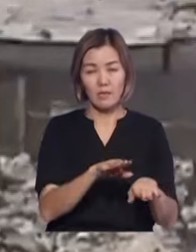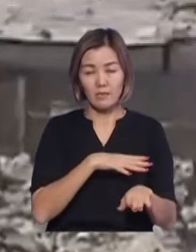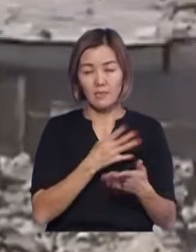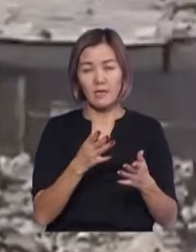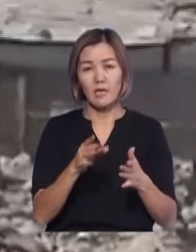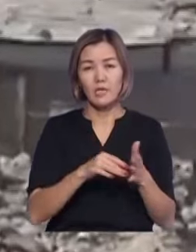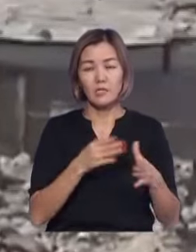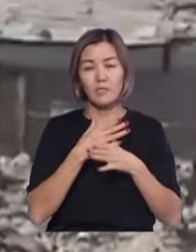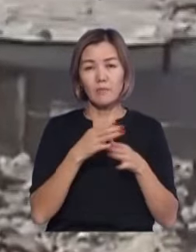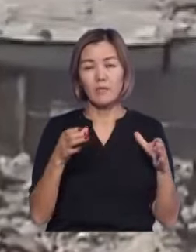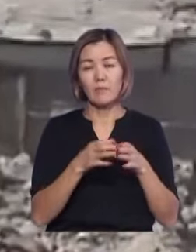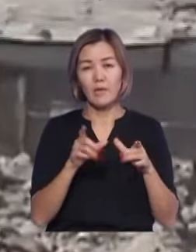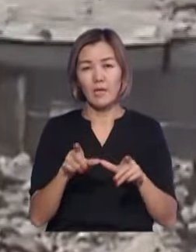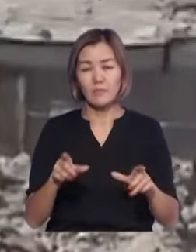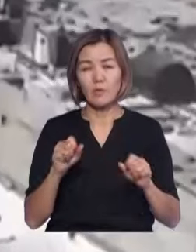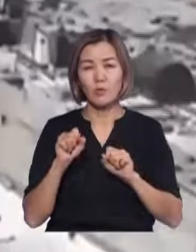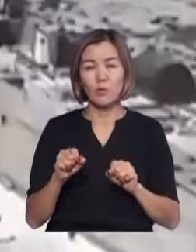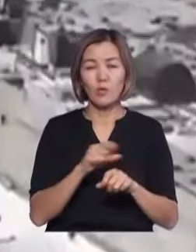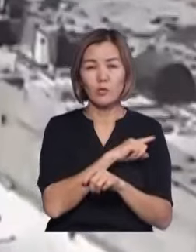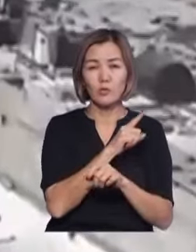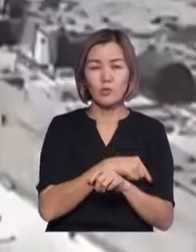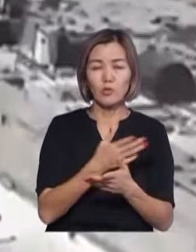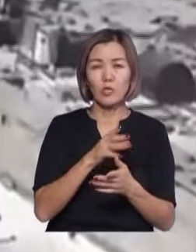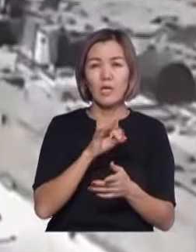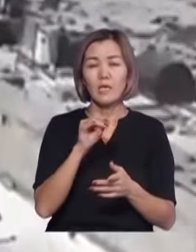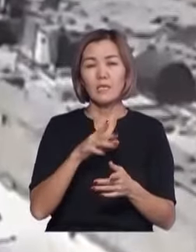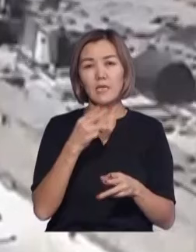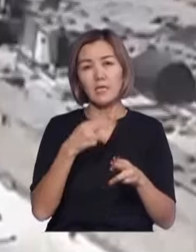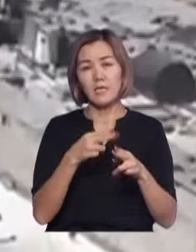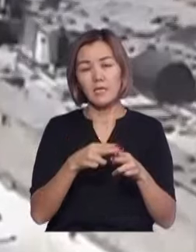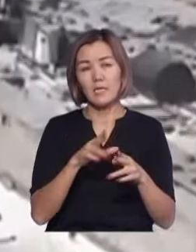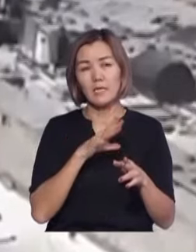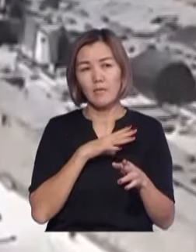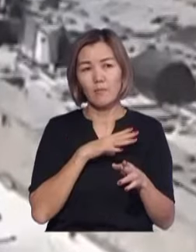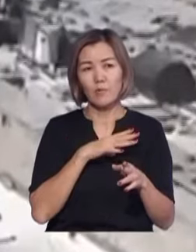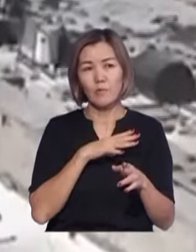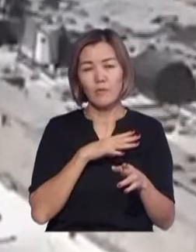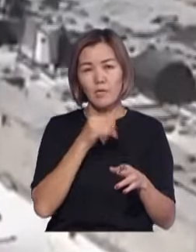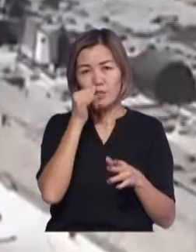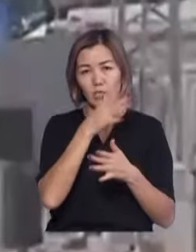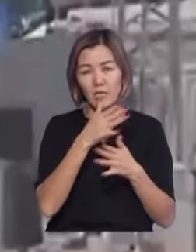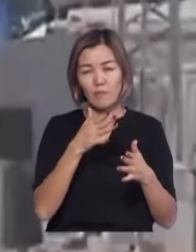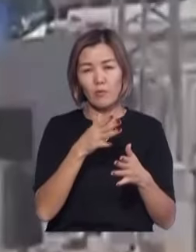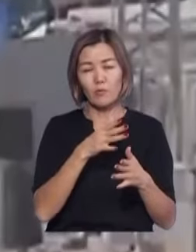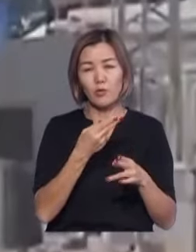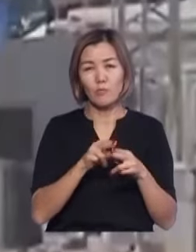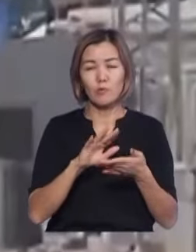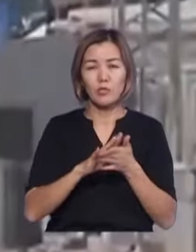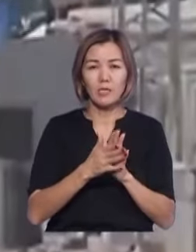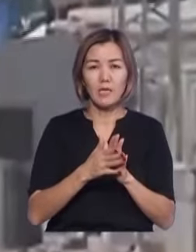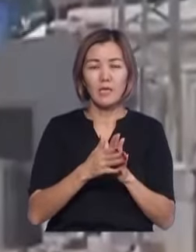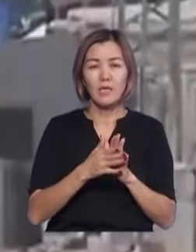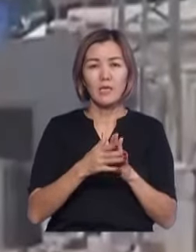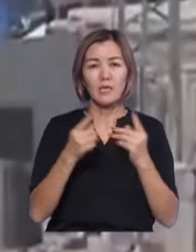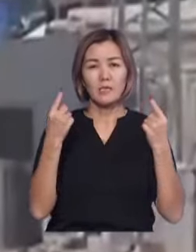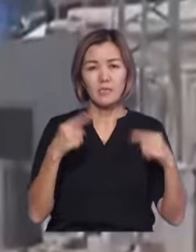Жедел жардам бригадалары менен азаматтык коргоонуу күчтөрү Израиль күчтөрүнүн кедергилерине тап болуп, аларга жете алмай отур. Бул жагдай гуманитарлык